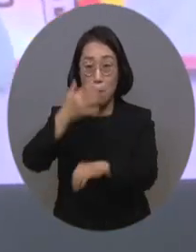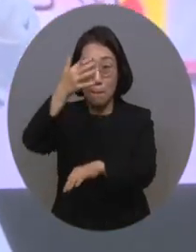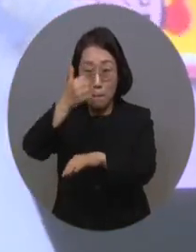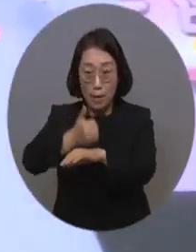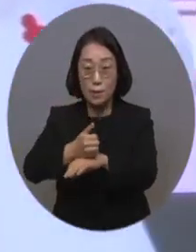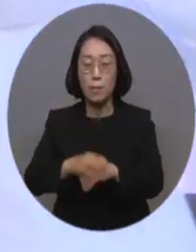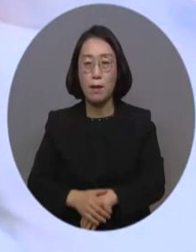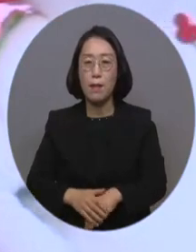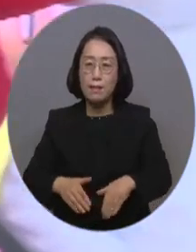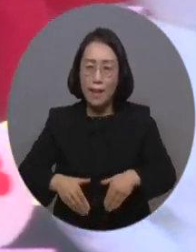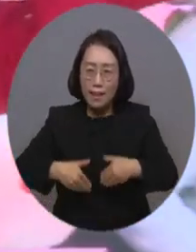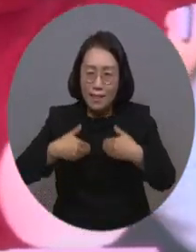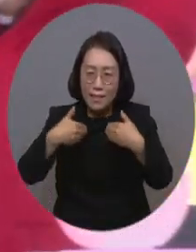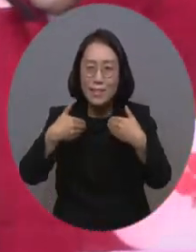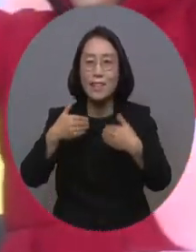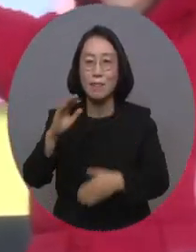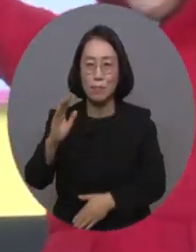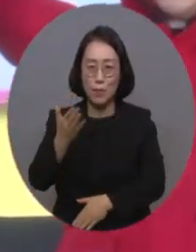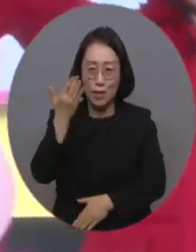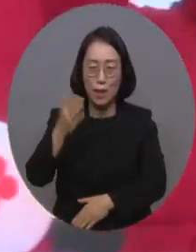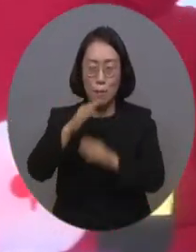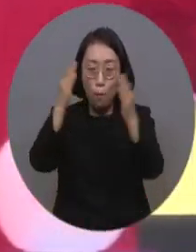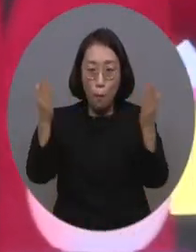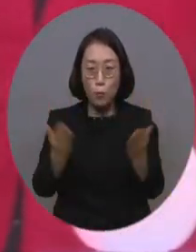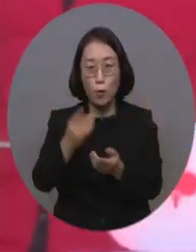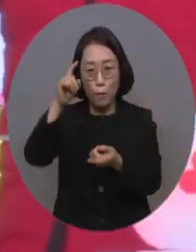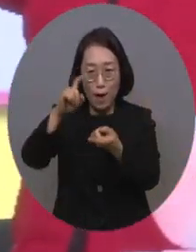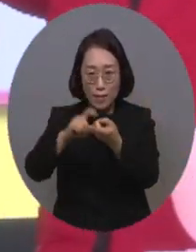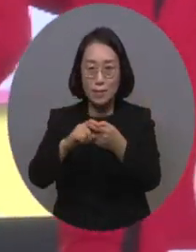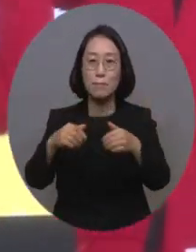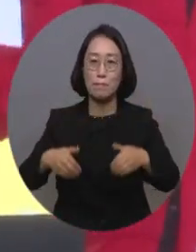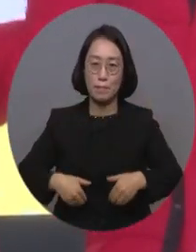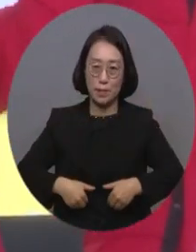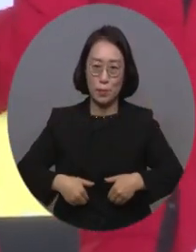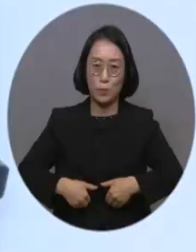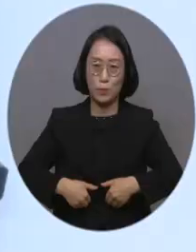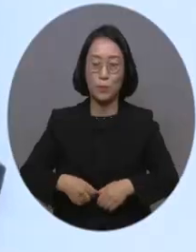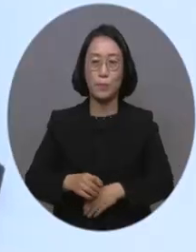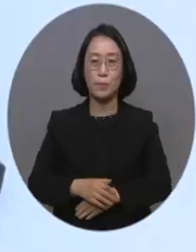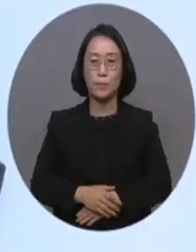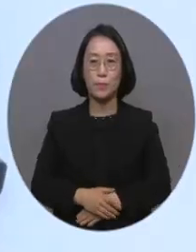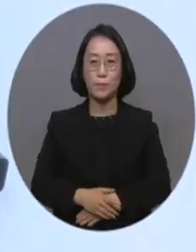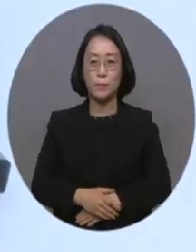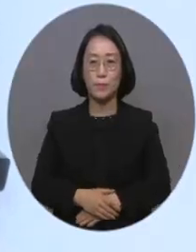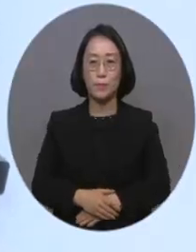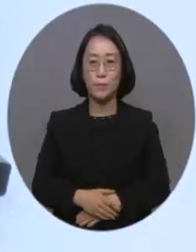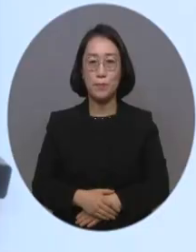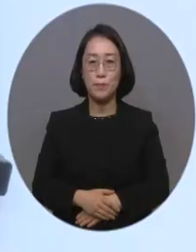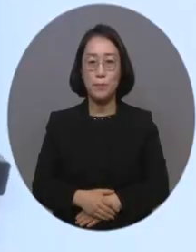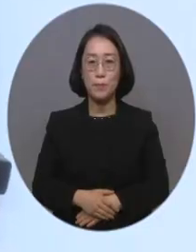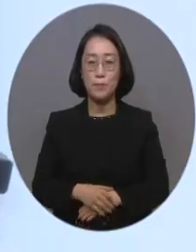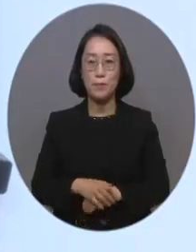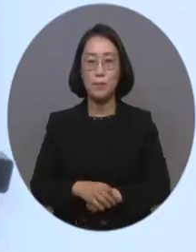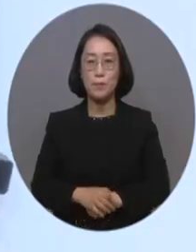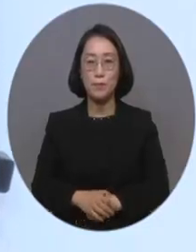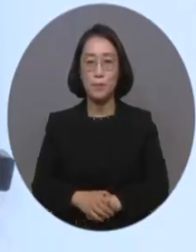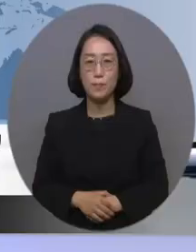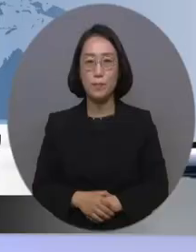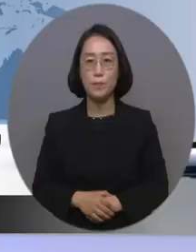온도가 따뜻함으로 채워질 수 있도록 모두의 관심이 필요한 시점입니다. 복지TV 뉴스